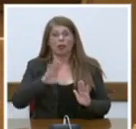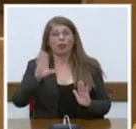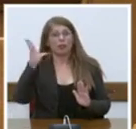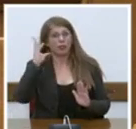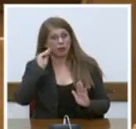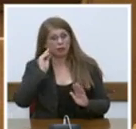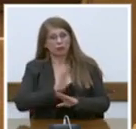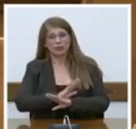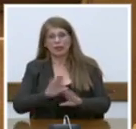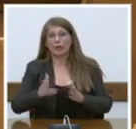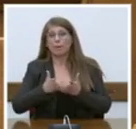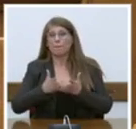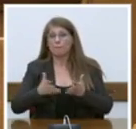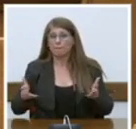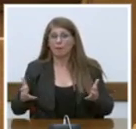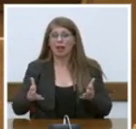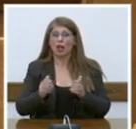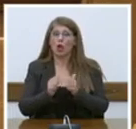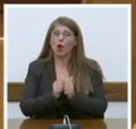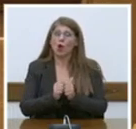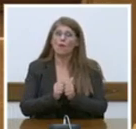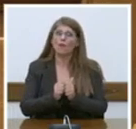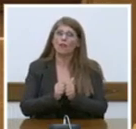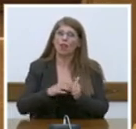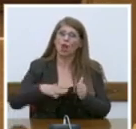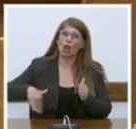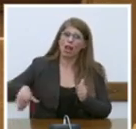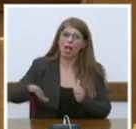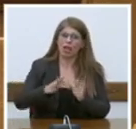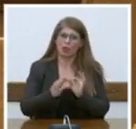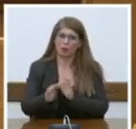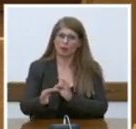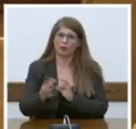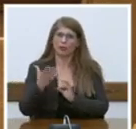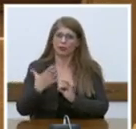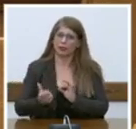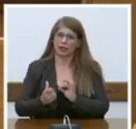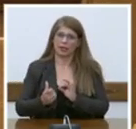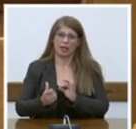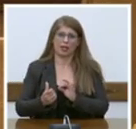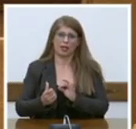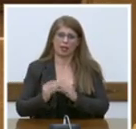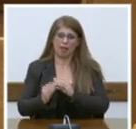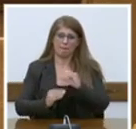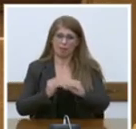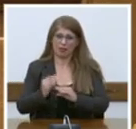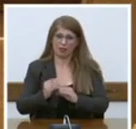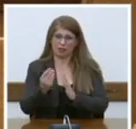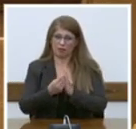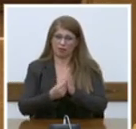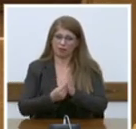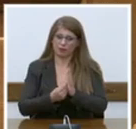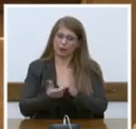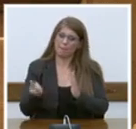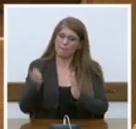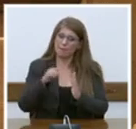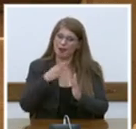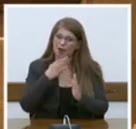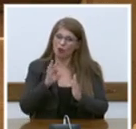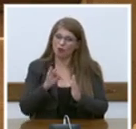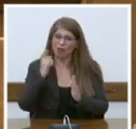κανένα μεγάλο φιλολαϊκό μέτρο ώστε να πάρει την επενδυτική βαθμίδα. Με άλλα λόγια, ο νου σας